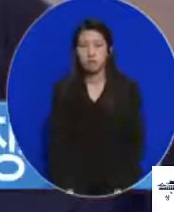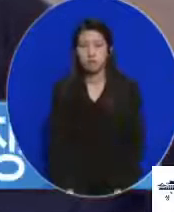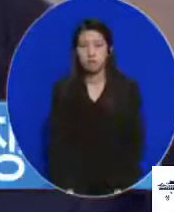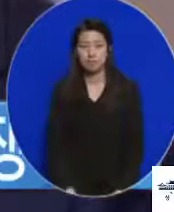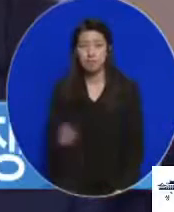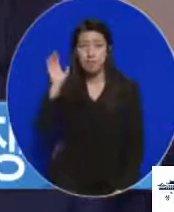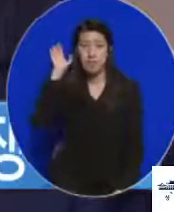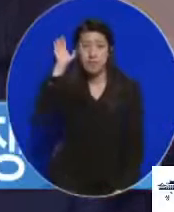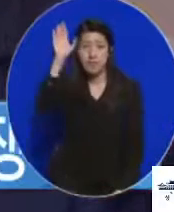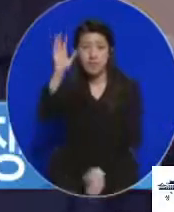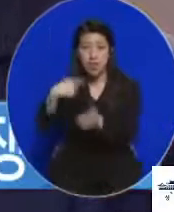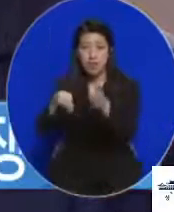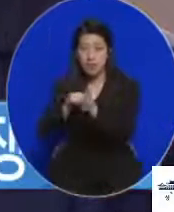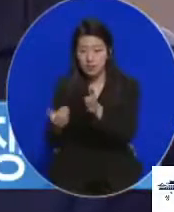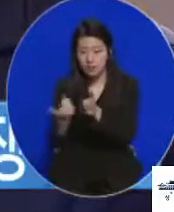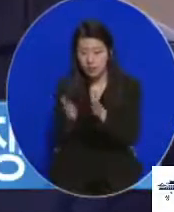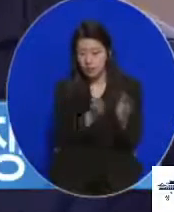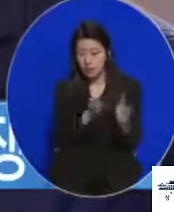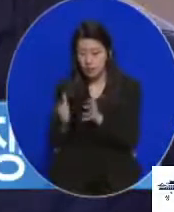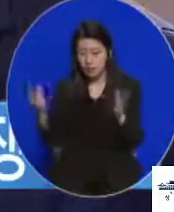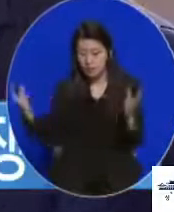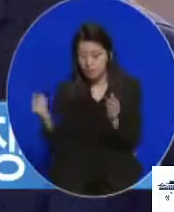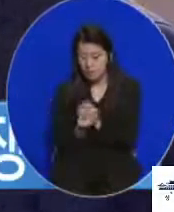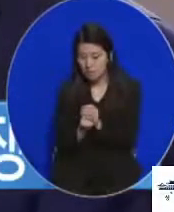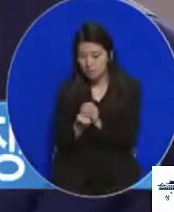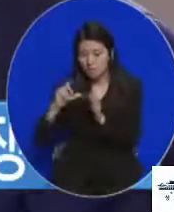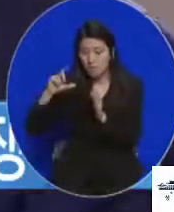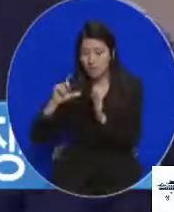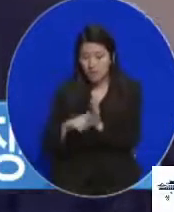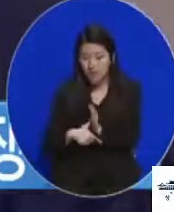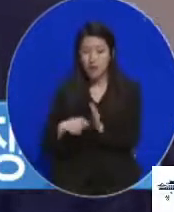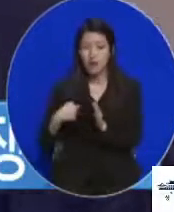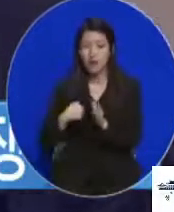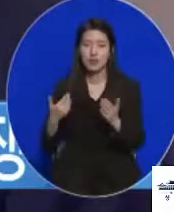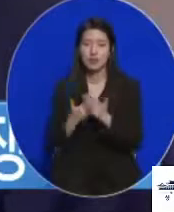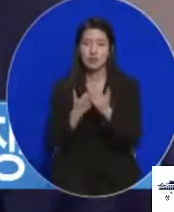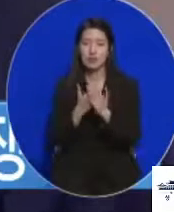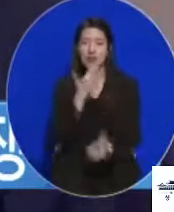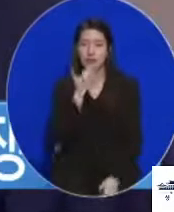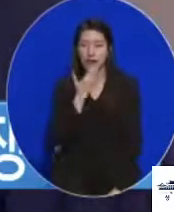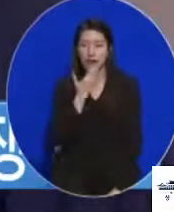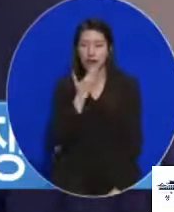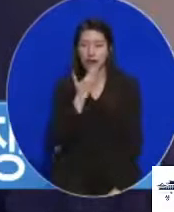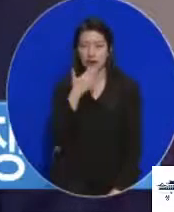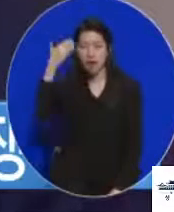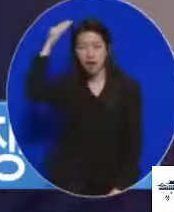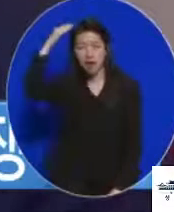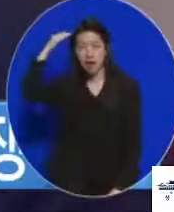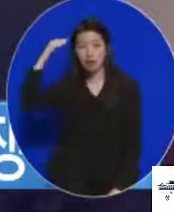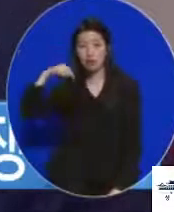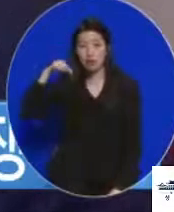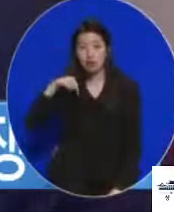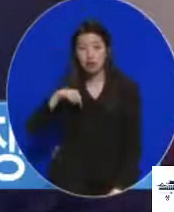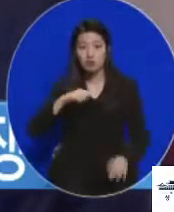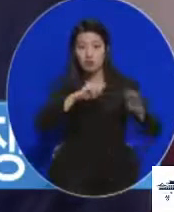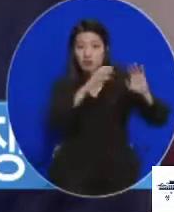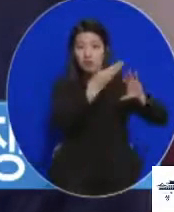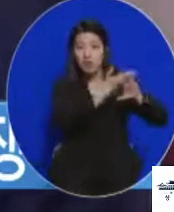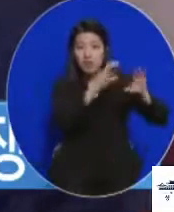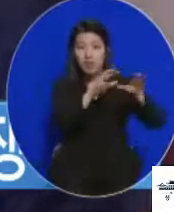자 의 몫입니다 우리 경제도 선도형 경제로 의 대전환 의 낙